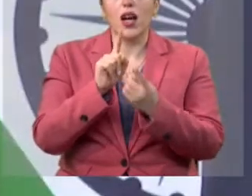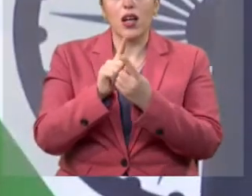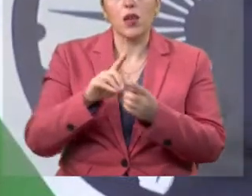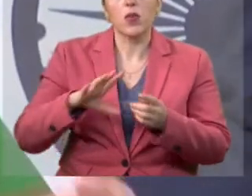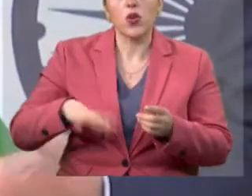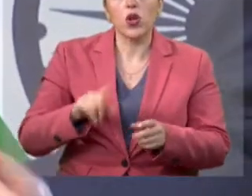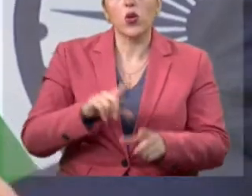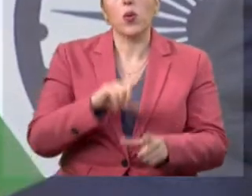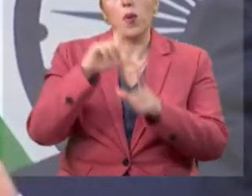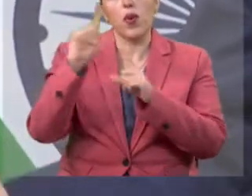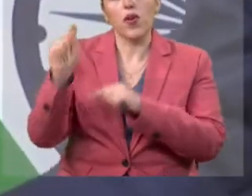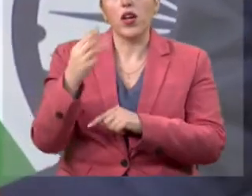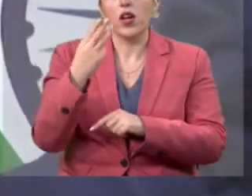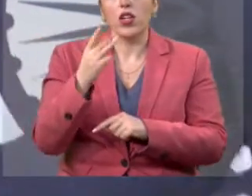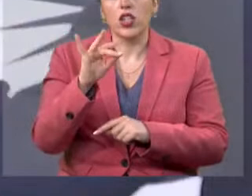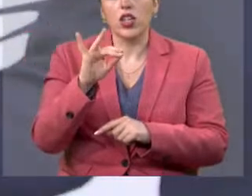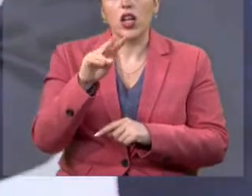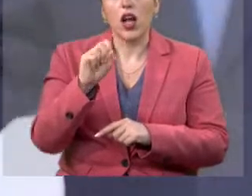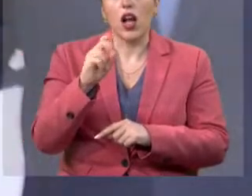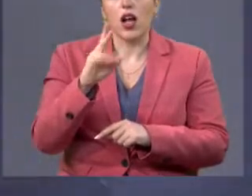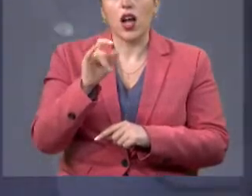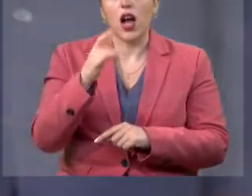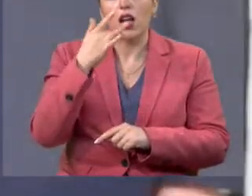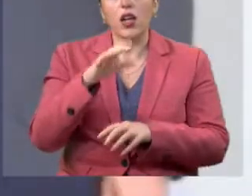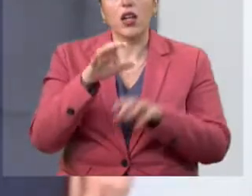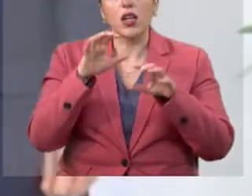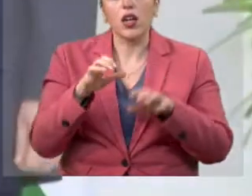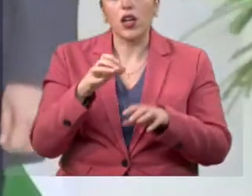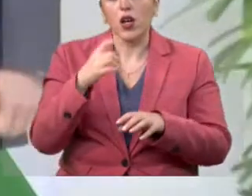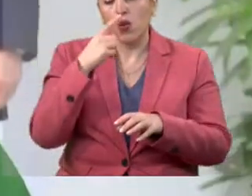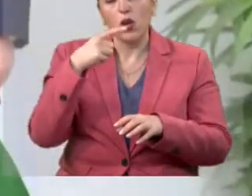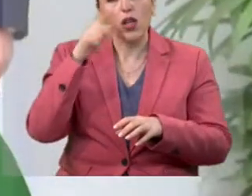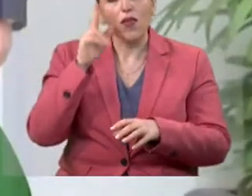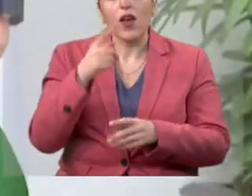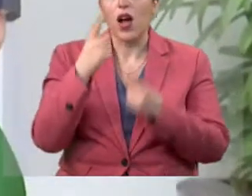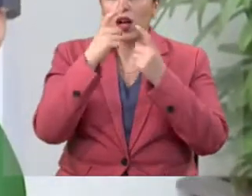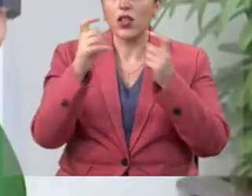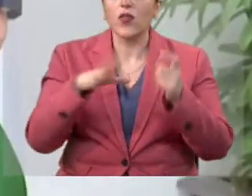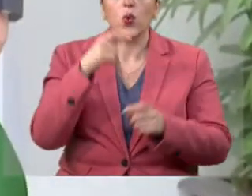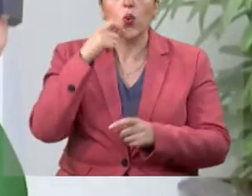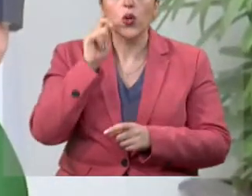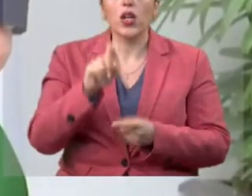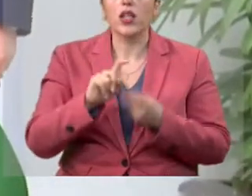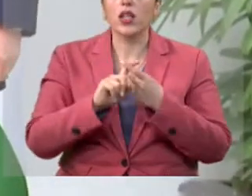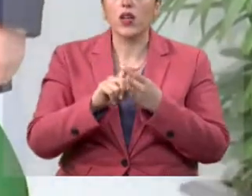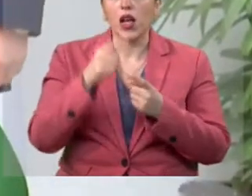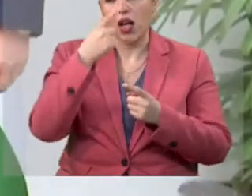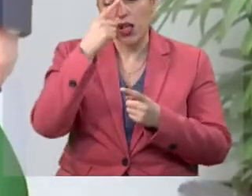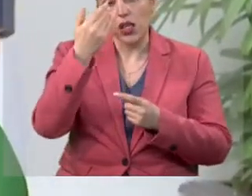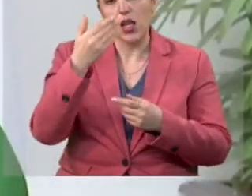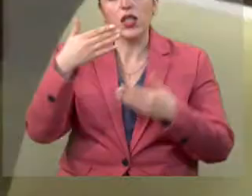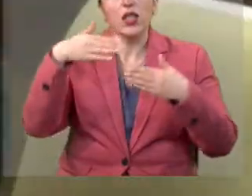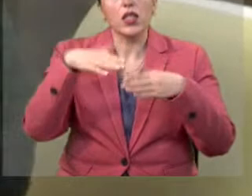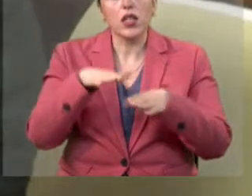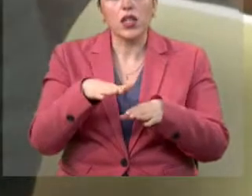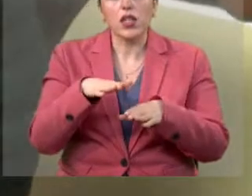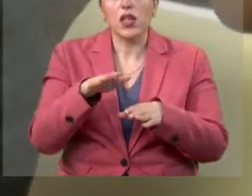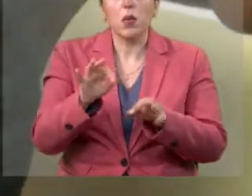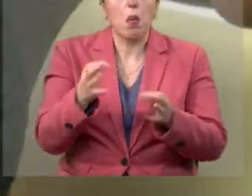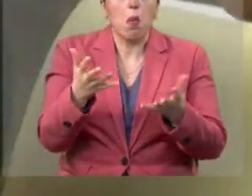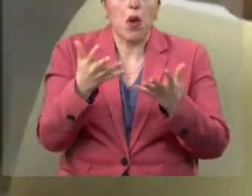հետո մեկնել է Շրի Լանկա։ Միացյալ Նահանգների նախագահ Ջո Բայդենը օրերս ասել է, թե Ուկրաինայի հարցում Հնդկաստանի դիրքորոշումը հստակ